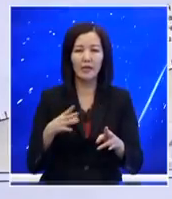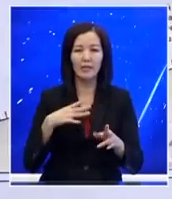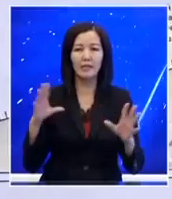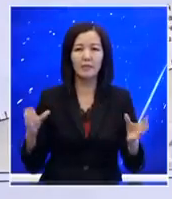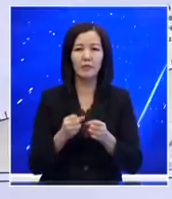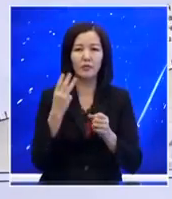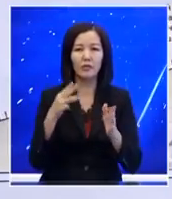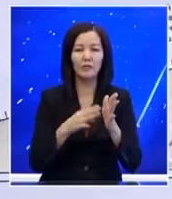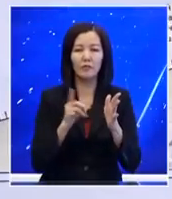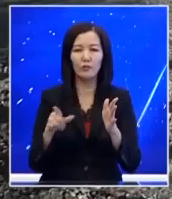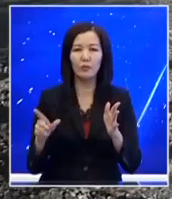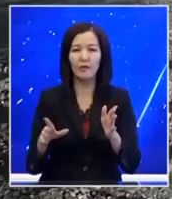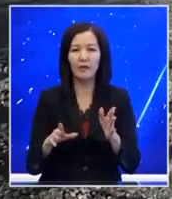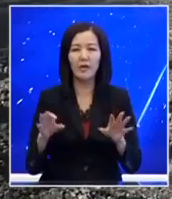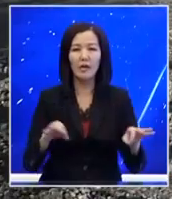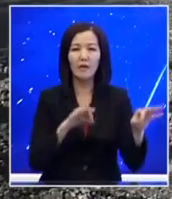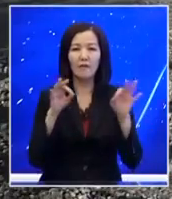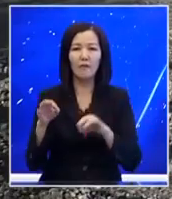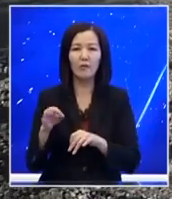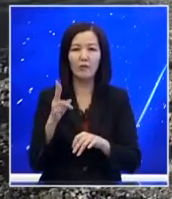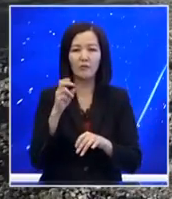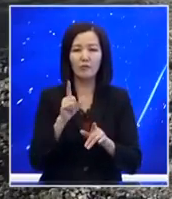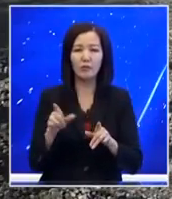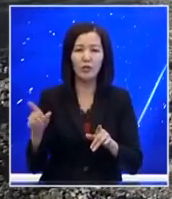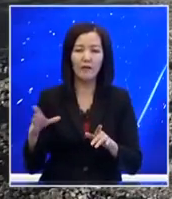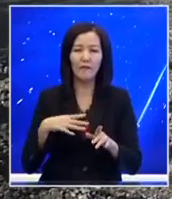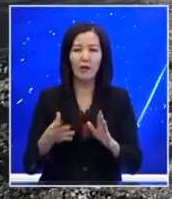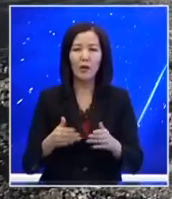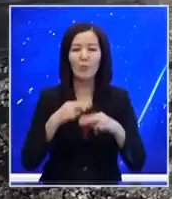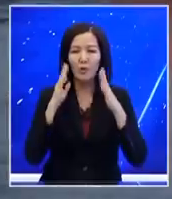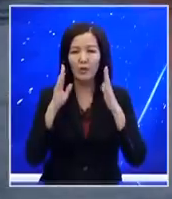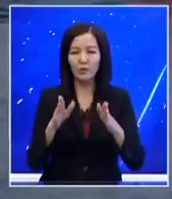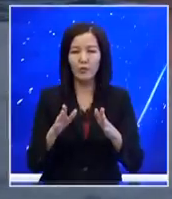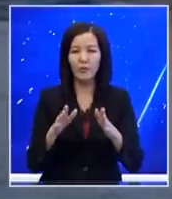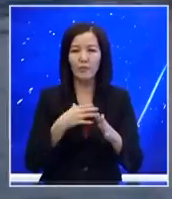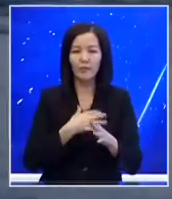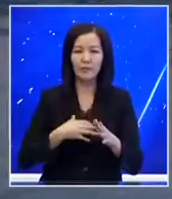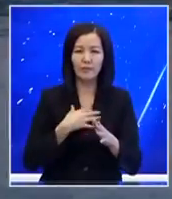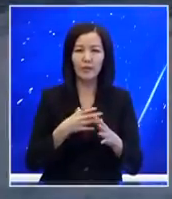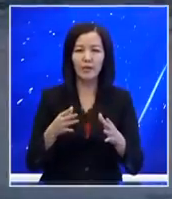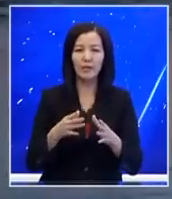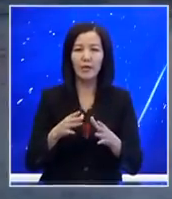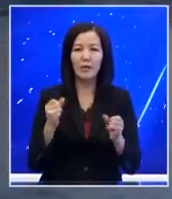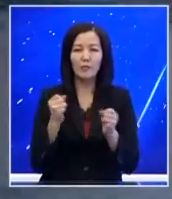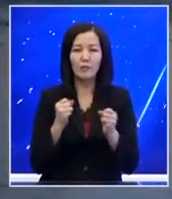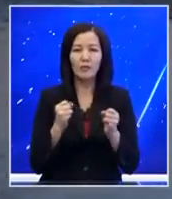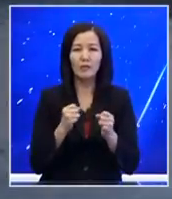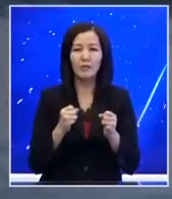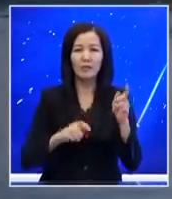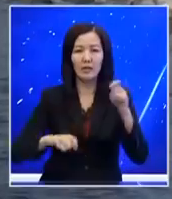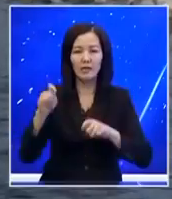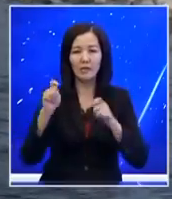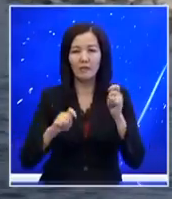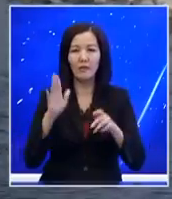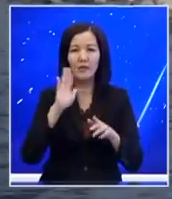спасено 38 человек и эвакуировано более 200 граждан. Особое беспокойство после зимы доставляет период прохождения талодождевых вод